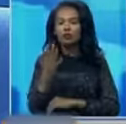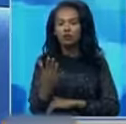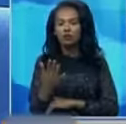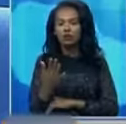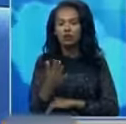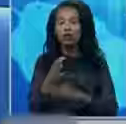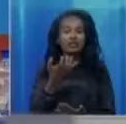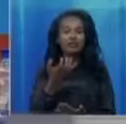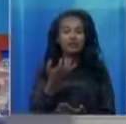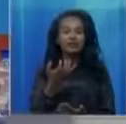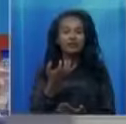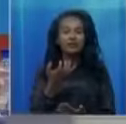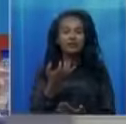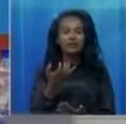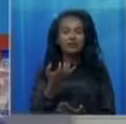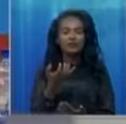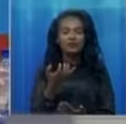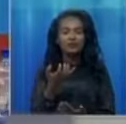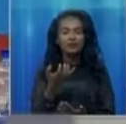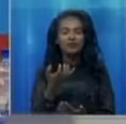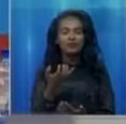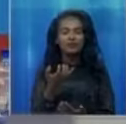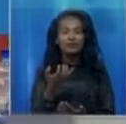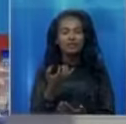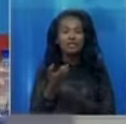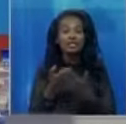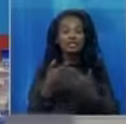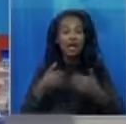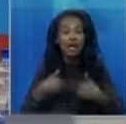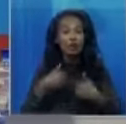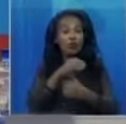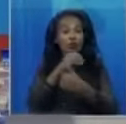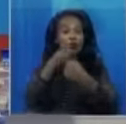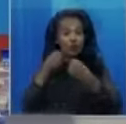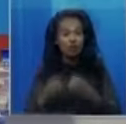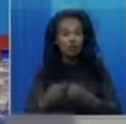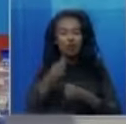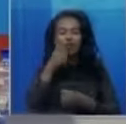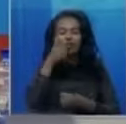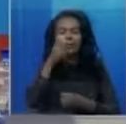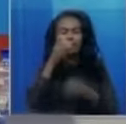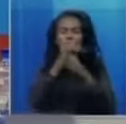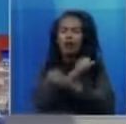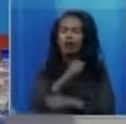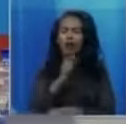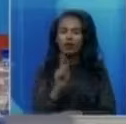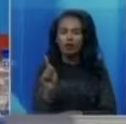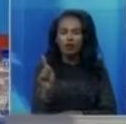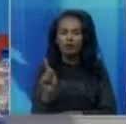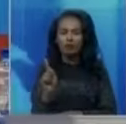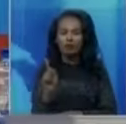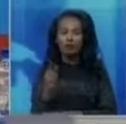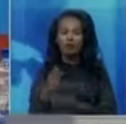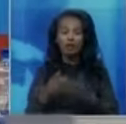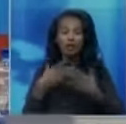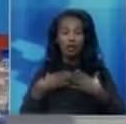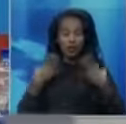ማብራሪያ ቢሰጡበት። እዚህ ሀገር ያለው ሀብት፣ እዚህ ሀገር ያለው ፖቴንሻል ተነግሮ የሚያልቅ አይደለም። ይሄ የለበስኩት